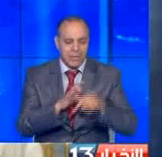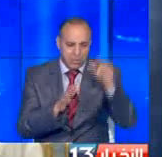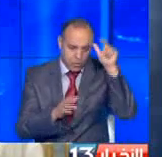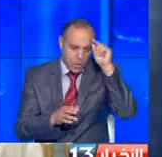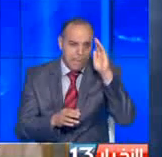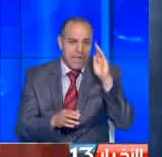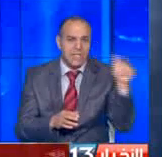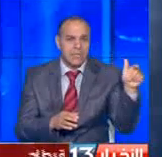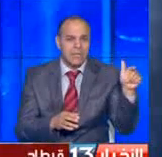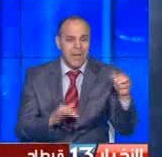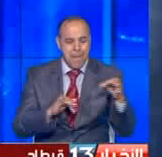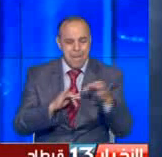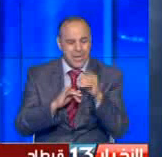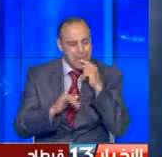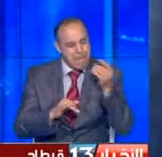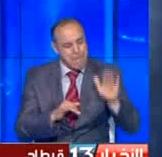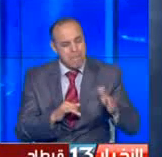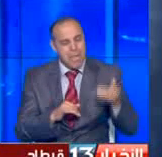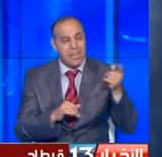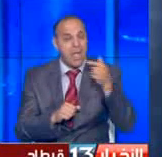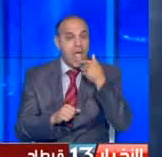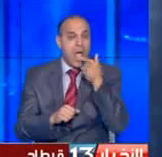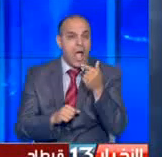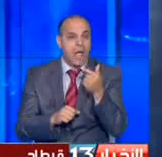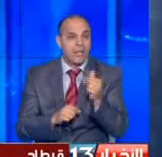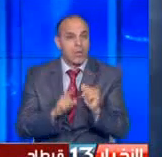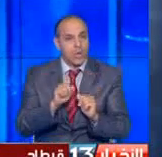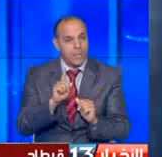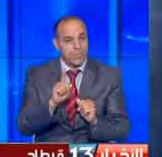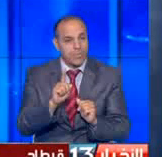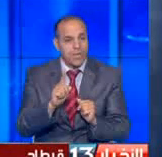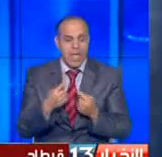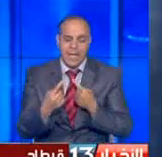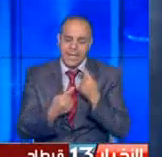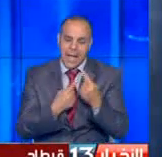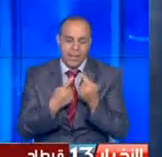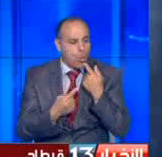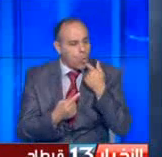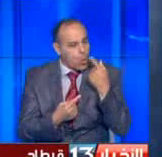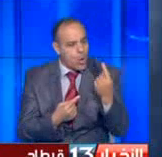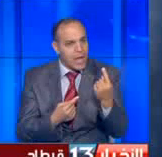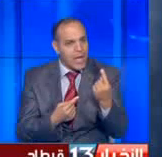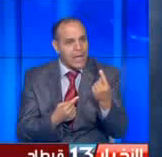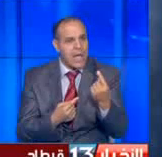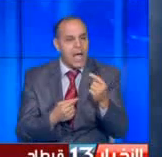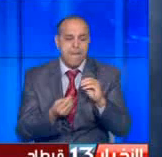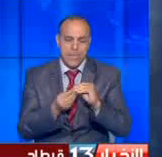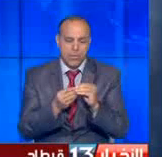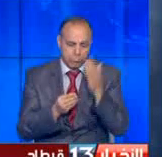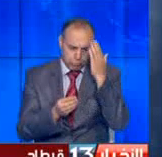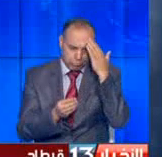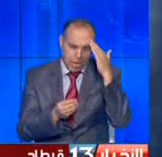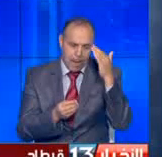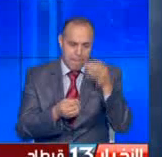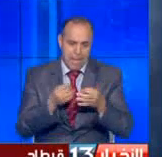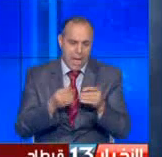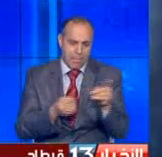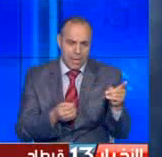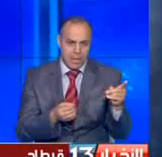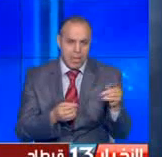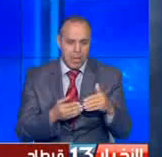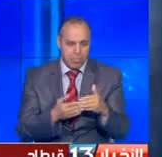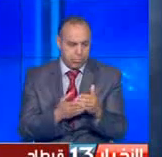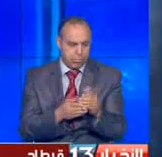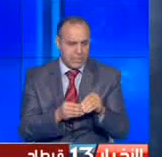الماجستير من الشهيد وتحدث اليها بخصوص سير القضيه التي بلغت مرحله